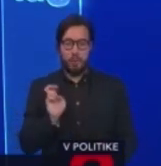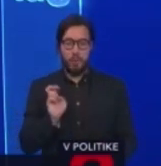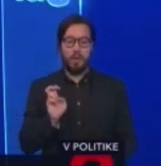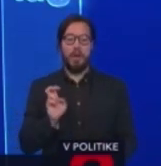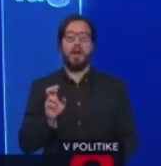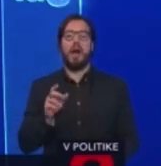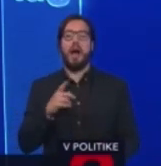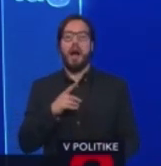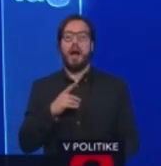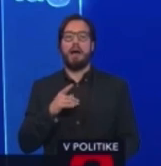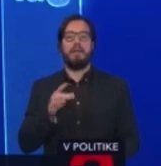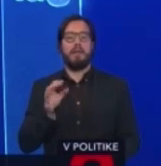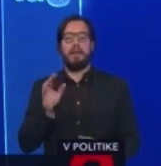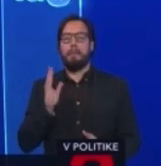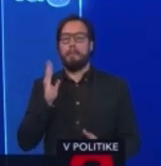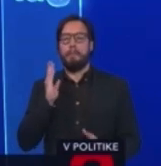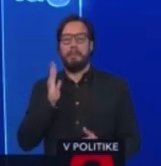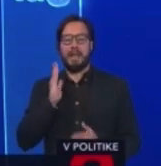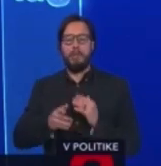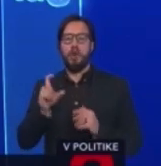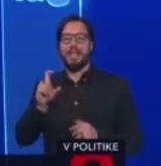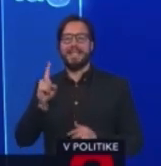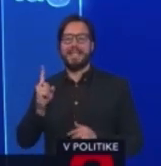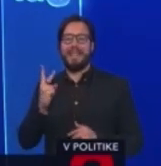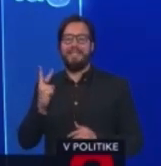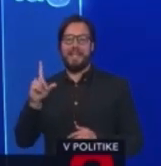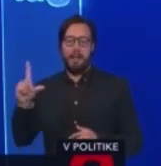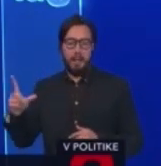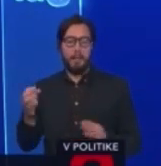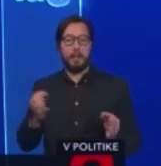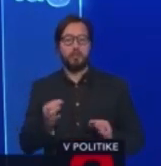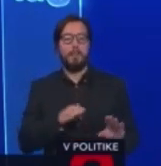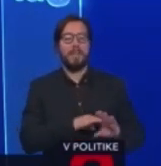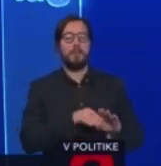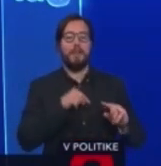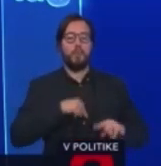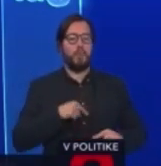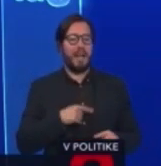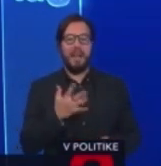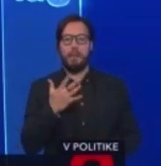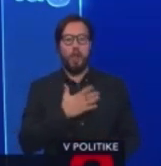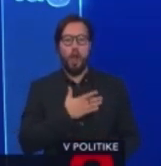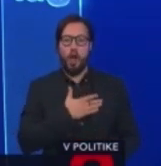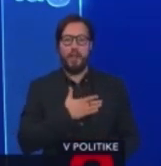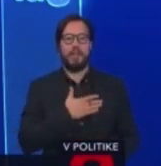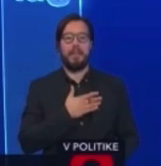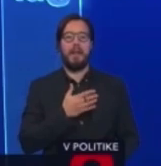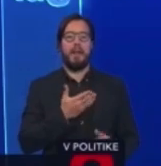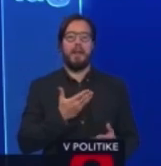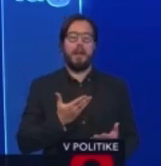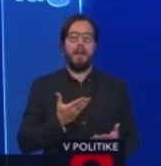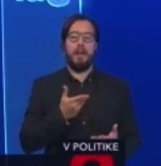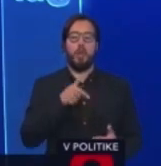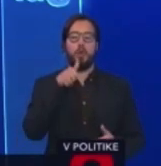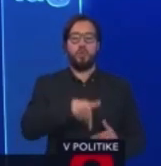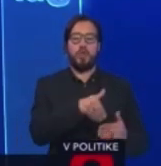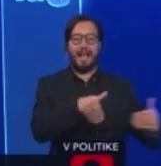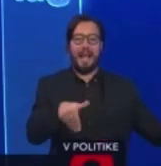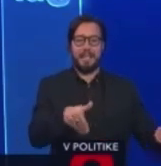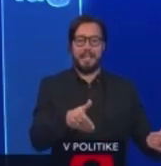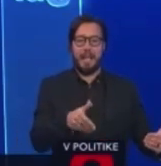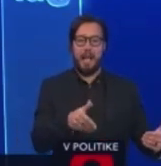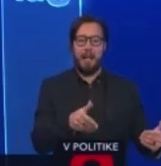do civilu priamo pretože mu nevyšiel v ústrety eh rezort vnútra v tých opatreniach ktoré chcel robiť na južnej hranici tak sme sa takto